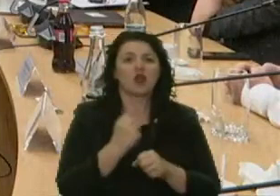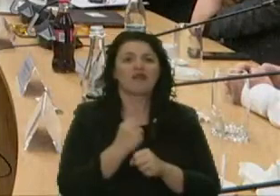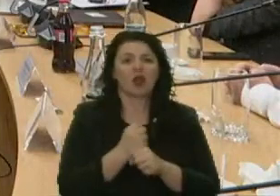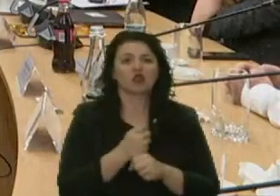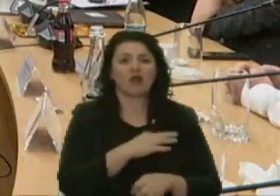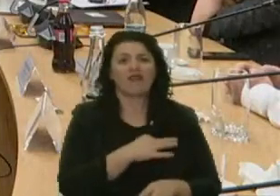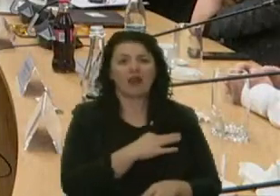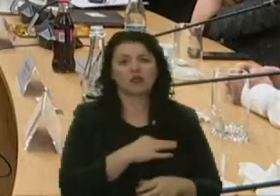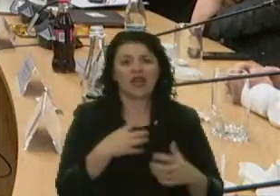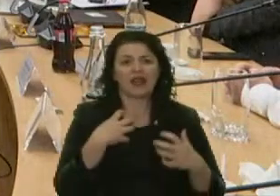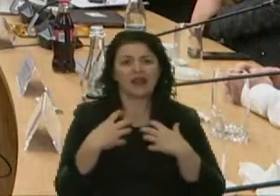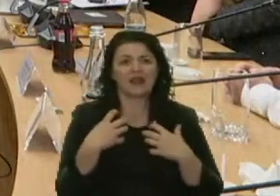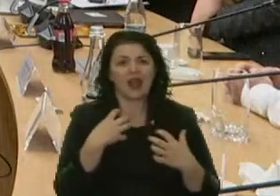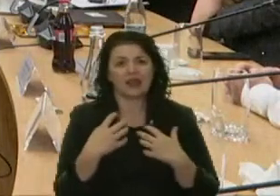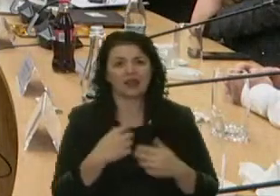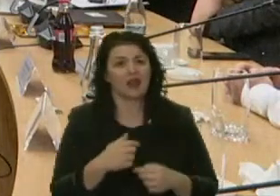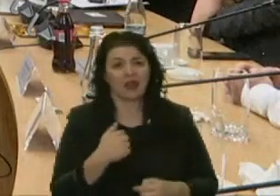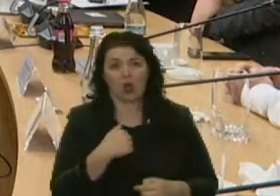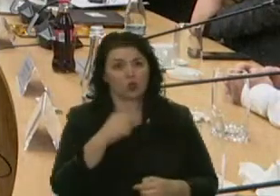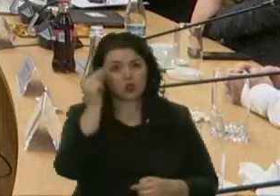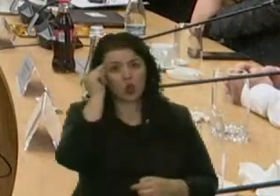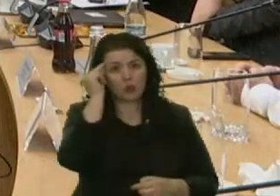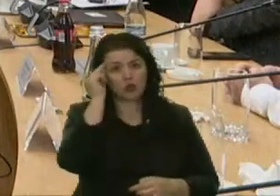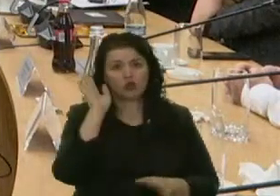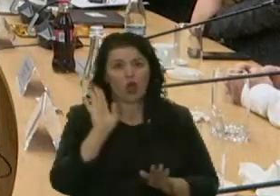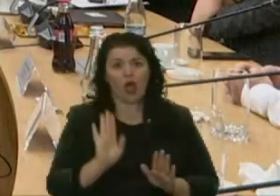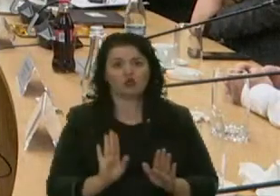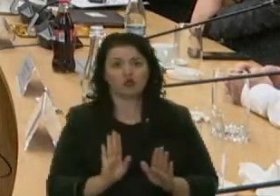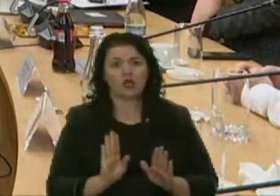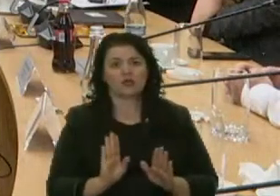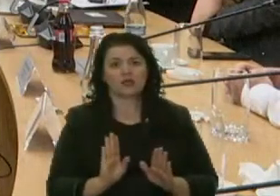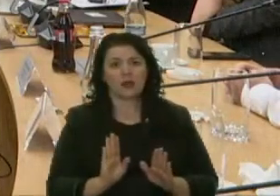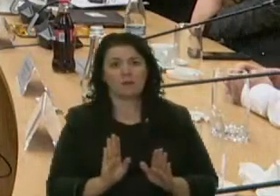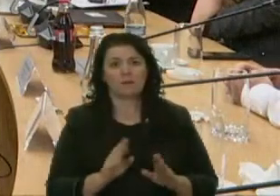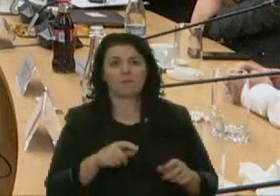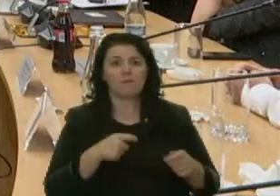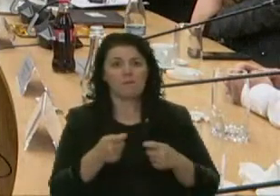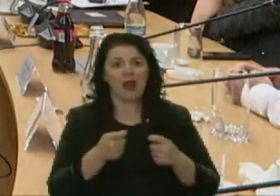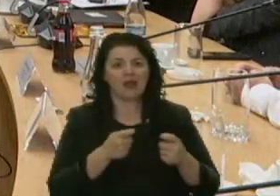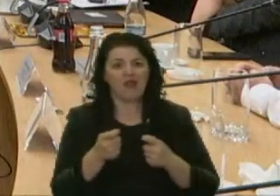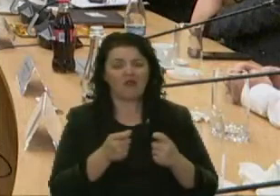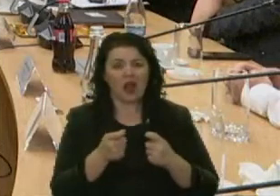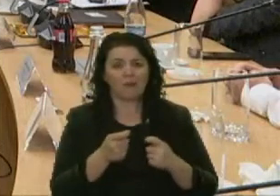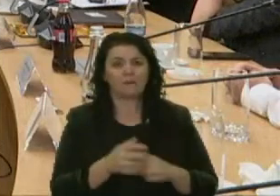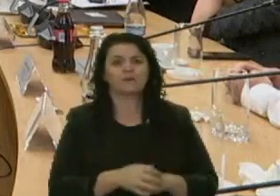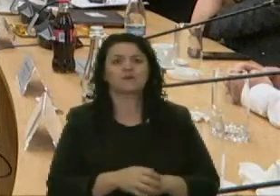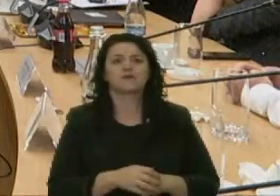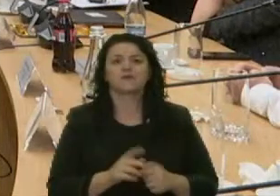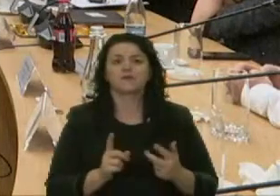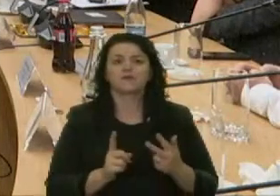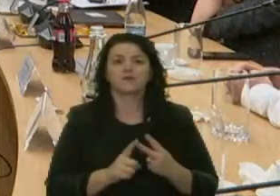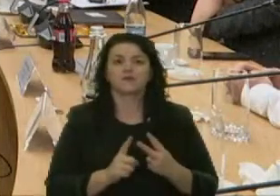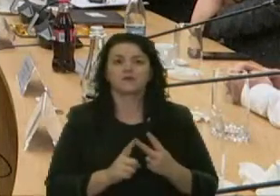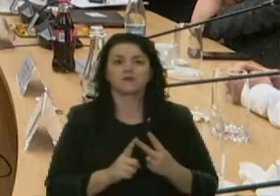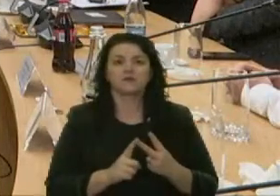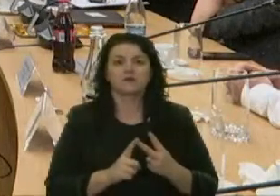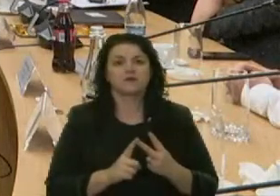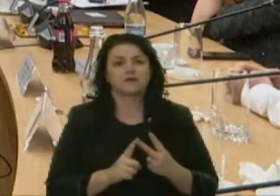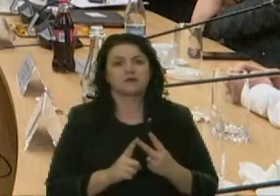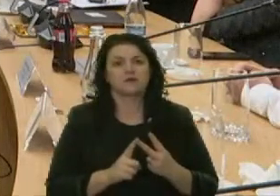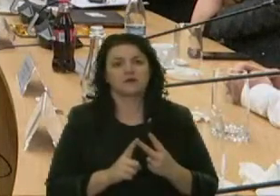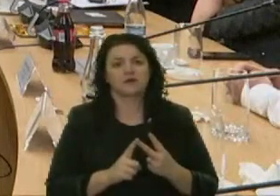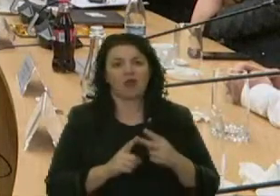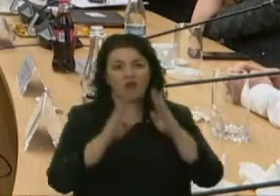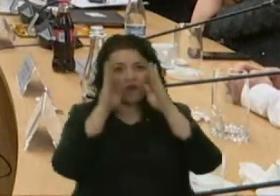la Facultatea de Teatru eu nu sunt obișnuit cu cu acest gen de de de manevre altă manevră este să